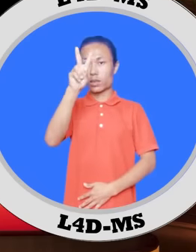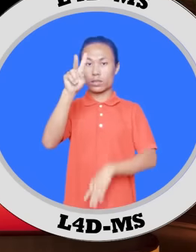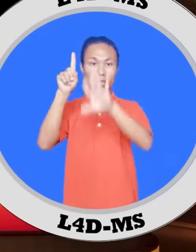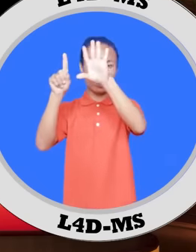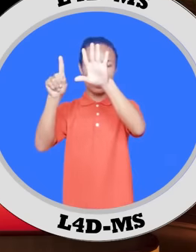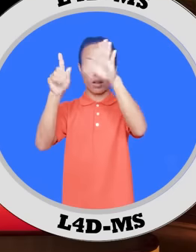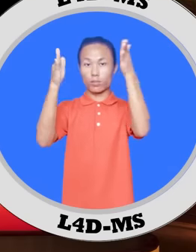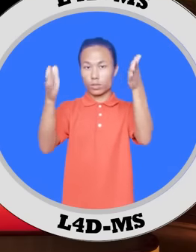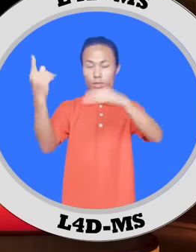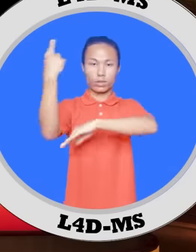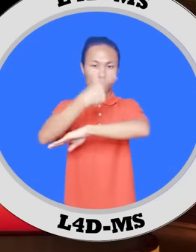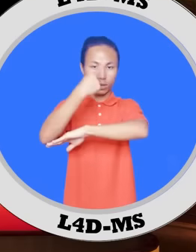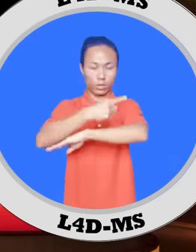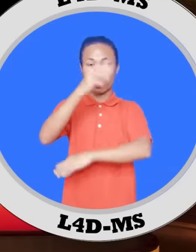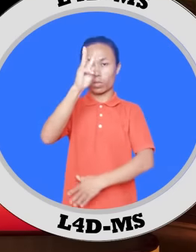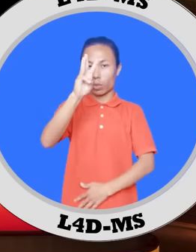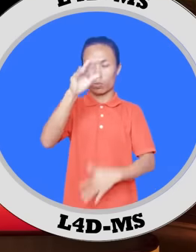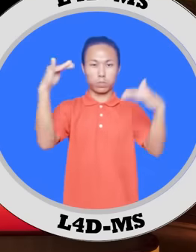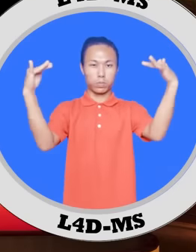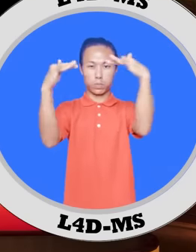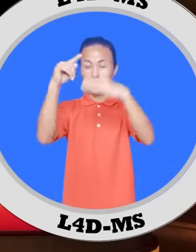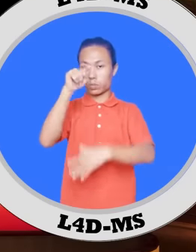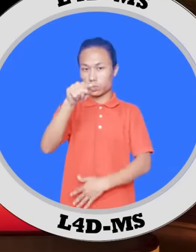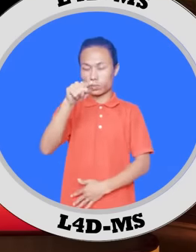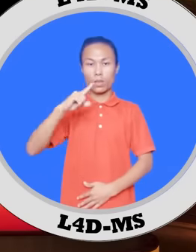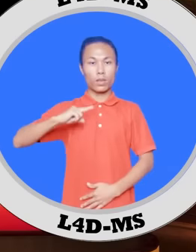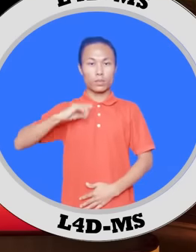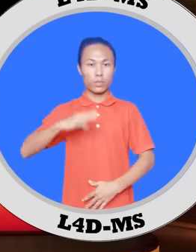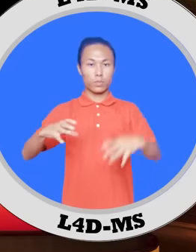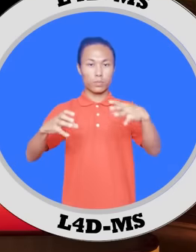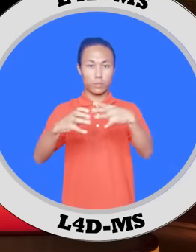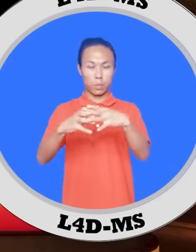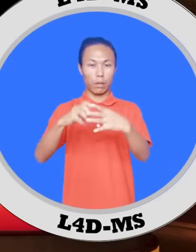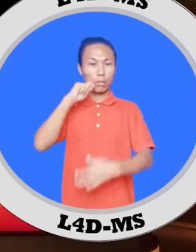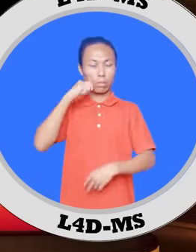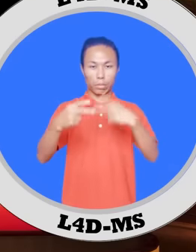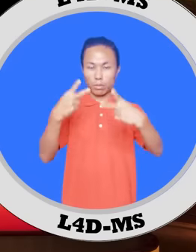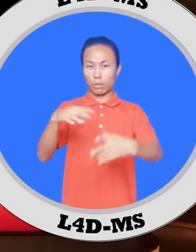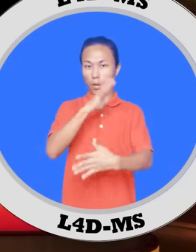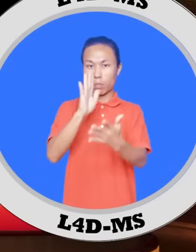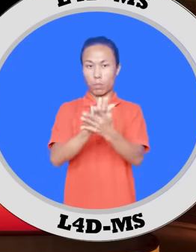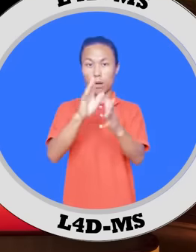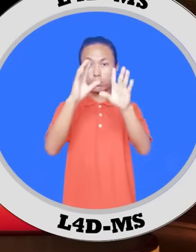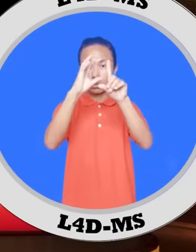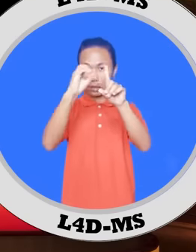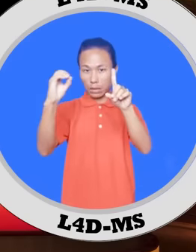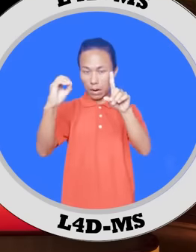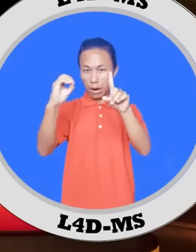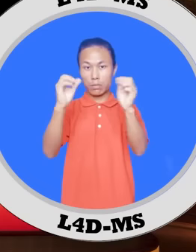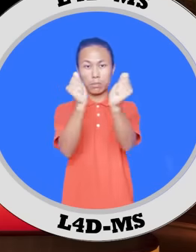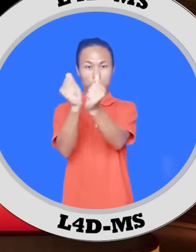ကြမ်းဖက်စစ်တပ်နဲ့အပေါင်းပါရီရဲ့အလောင်းတရာကျော်ကိုကောင်းမွန်စွာမြေမြုပ်ပေးခဲ့သလိုစစ်သုံးပန်းအချို့ကိုလည်းမောင်တော်မြို့